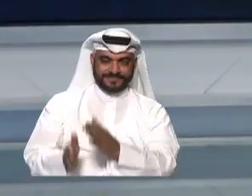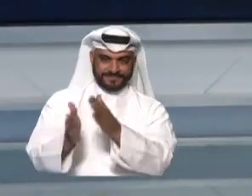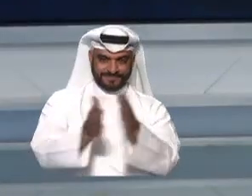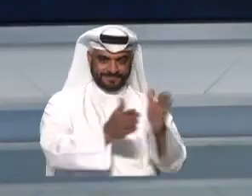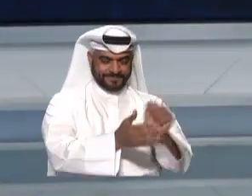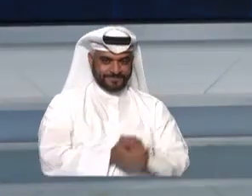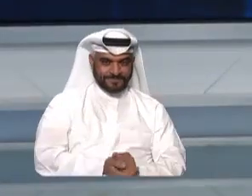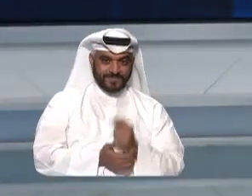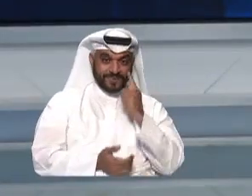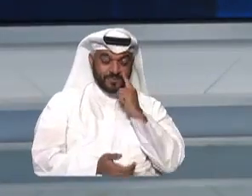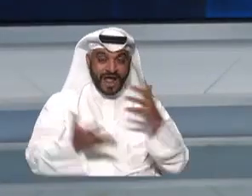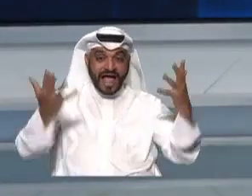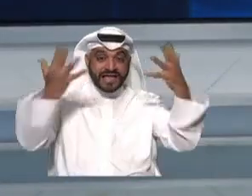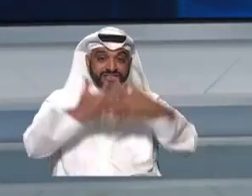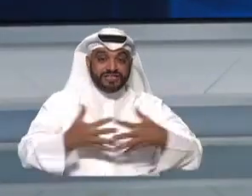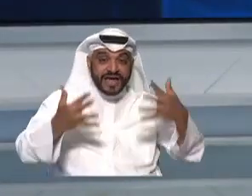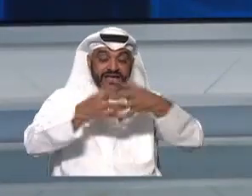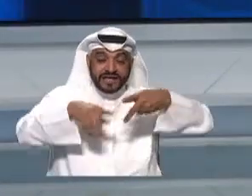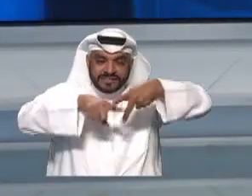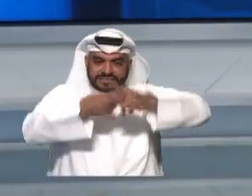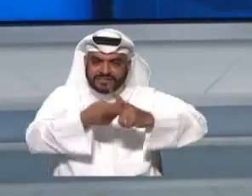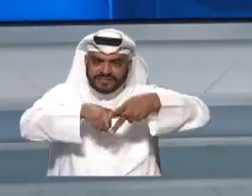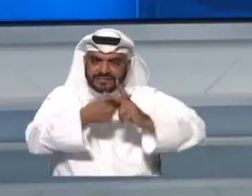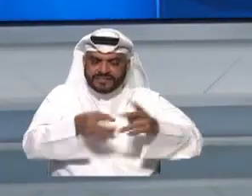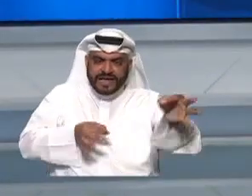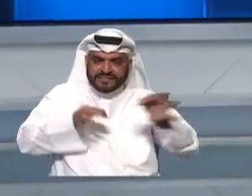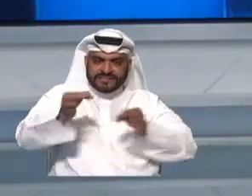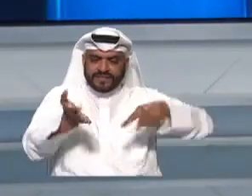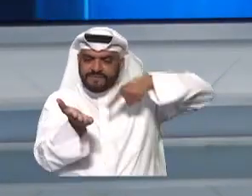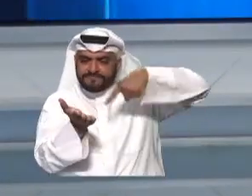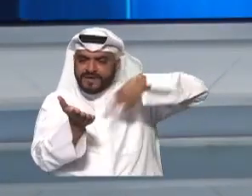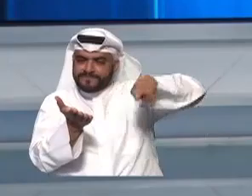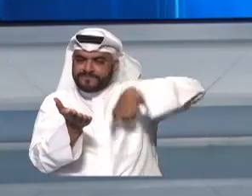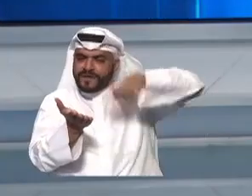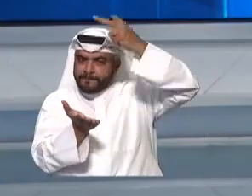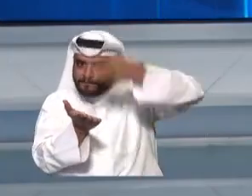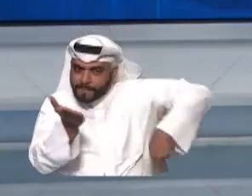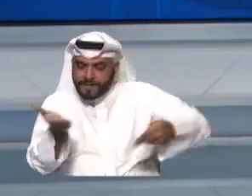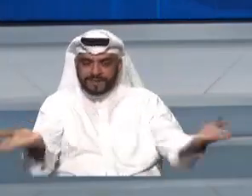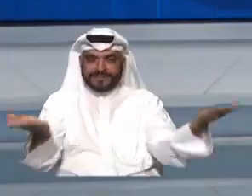وقعت شركة الصناعات الهندسية الثقيلة وبناء السفن عقدا بقيمة